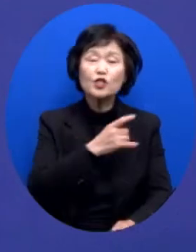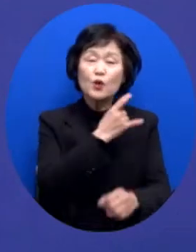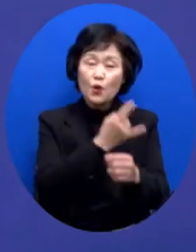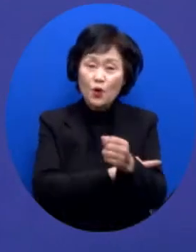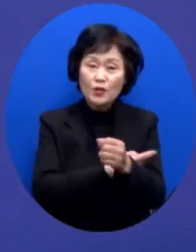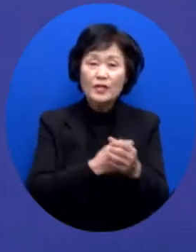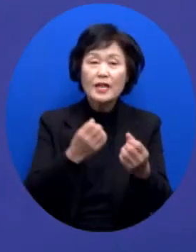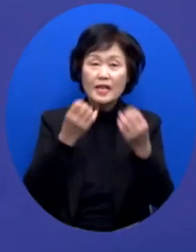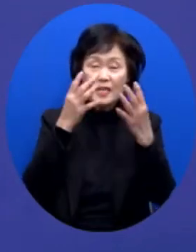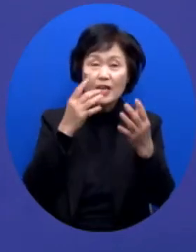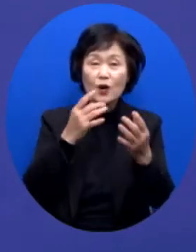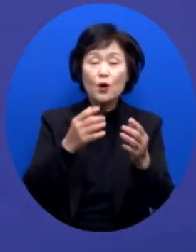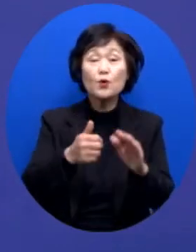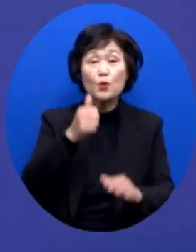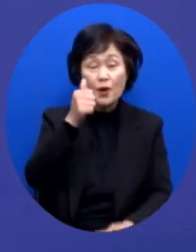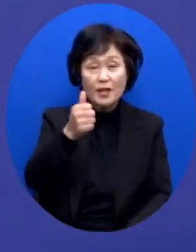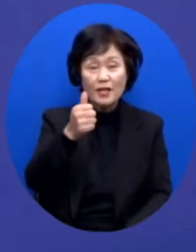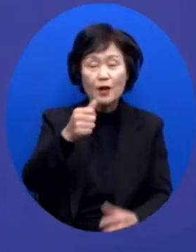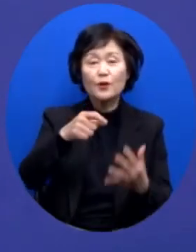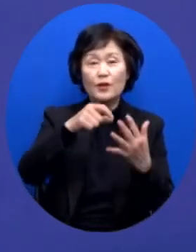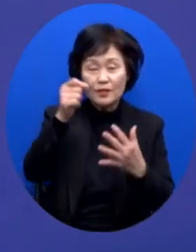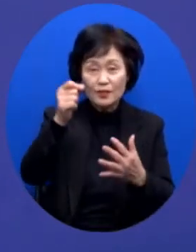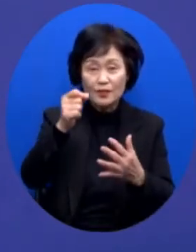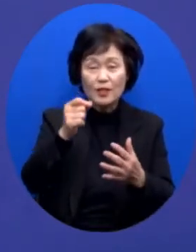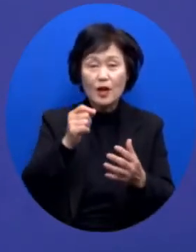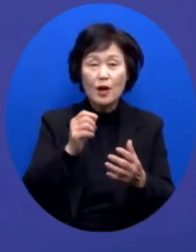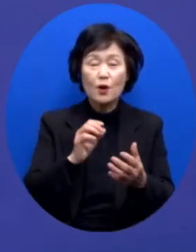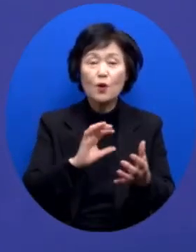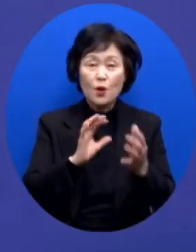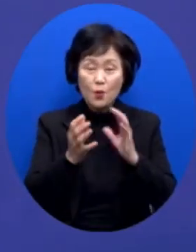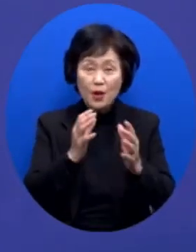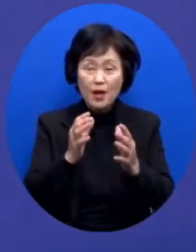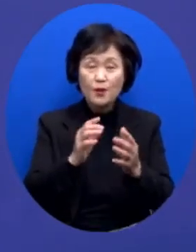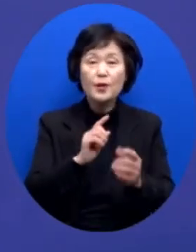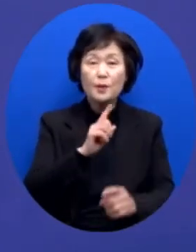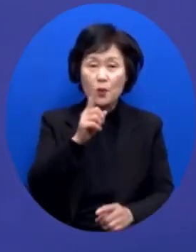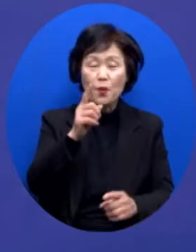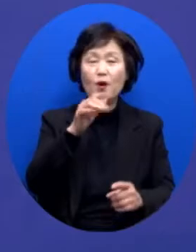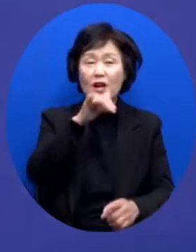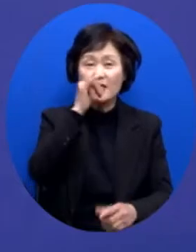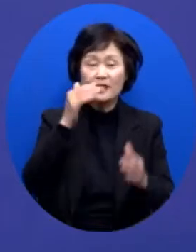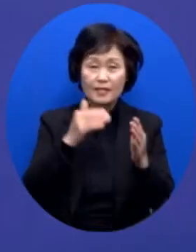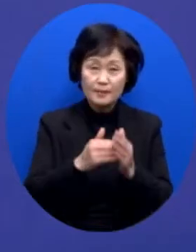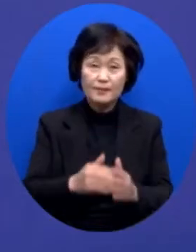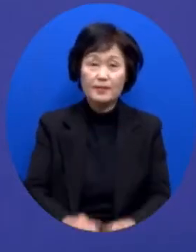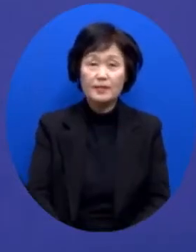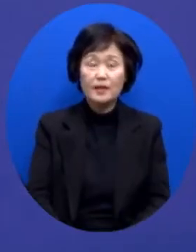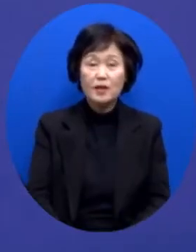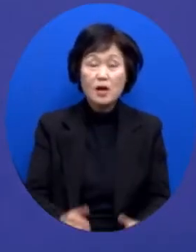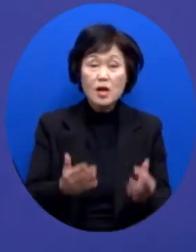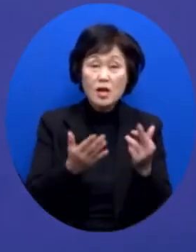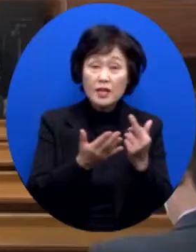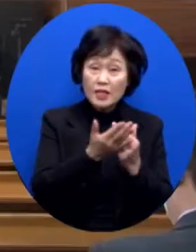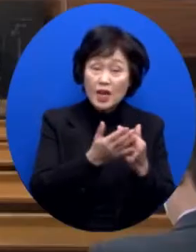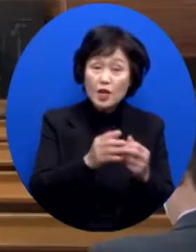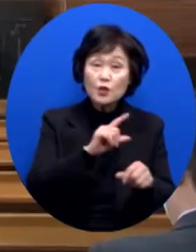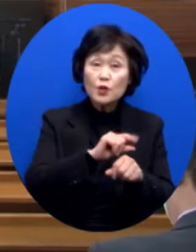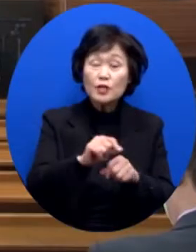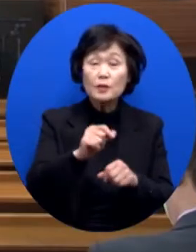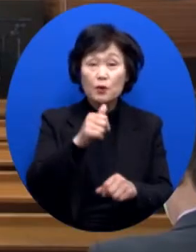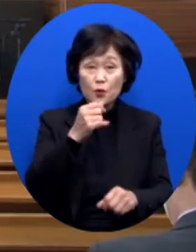한국 기독교 군선교 회원 앞에 제주 집회가 제주 성내 교회에서 23차 정기총회 를 개최했습니다